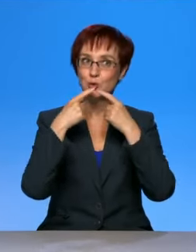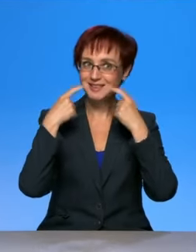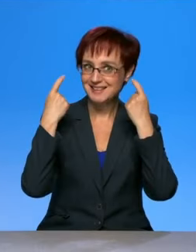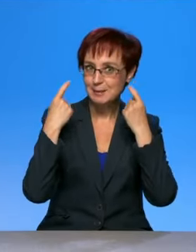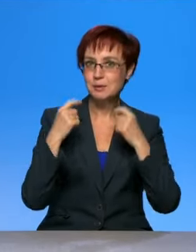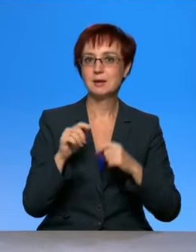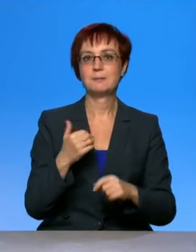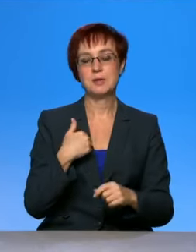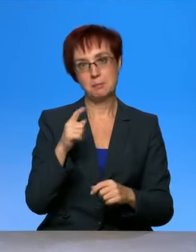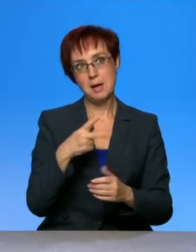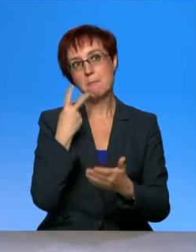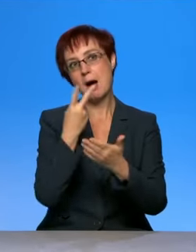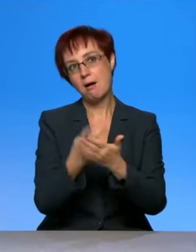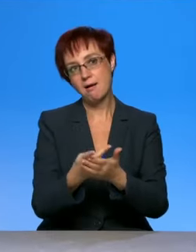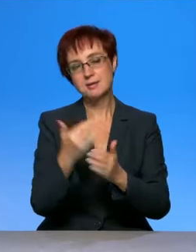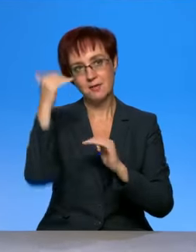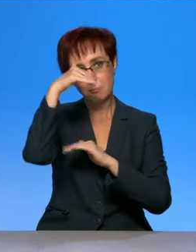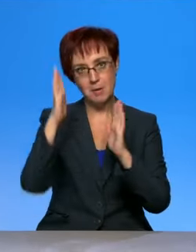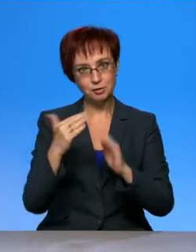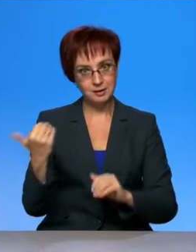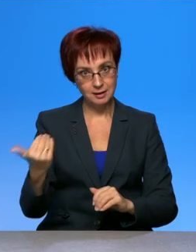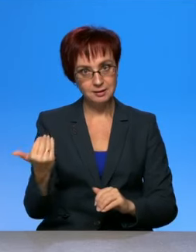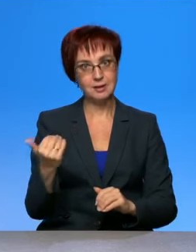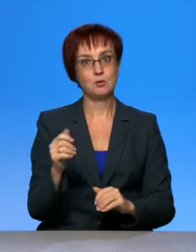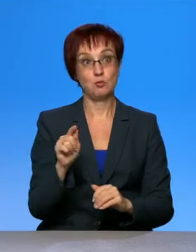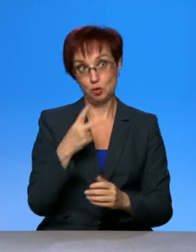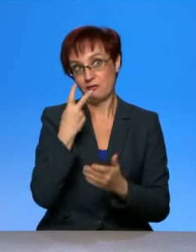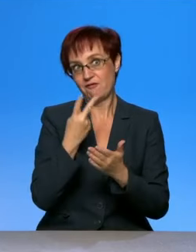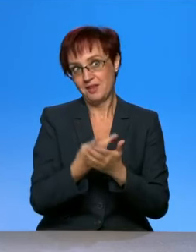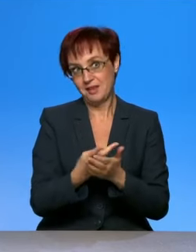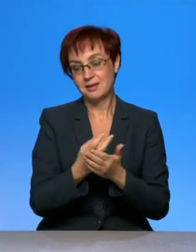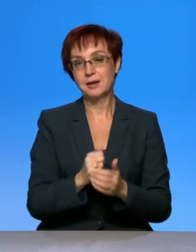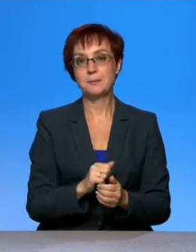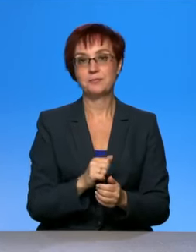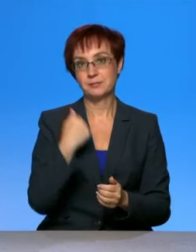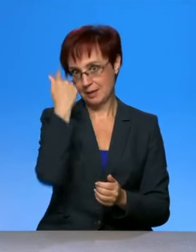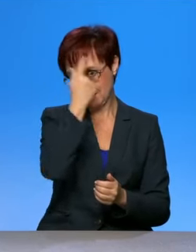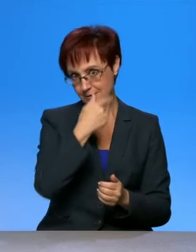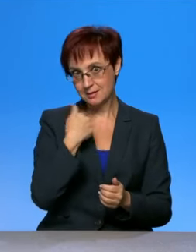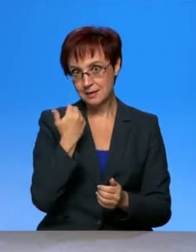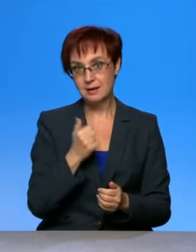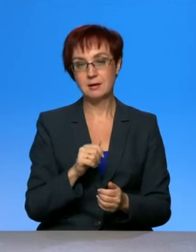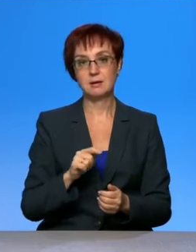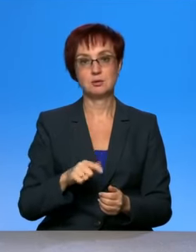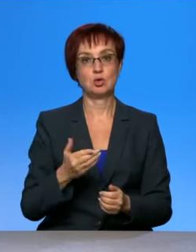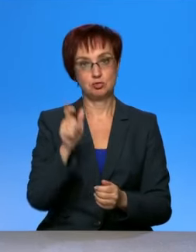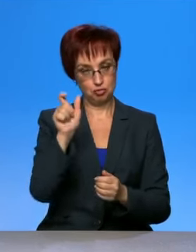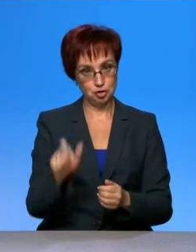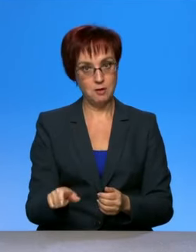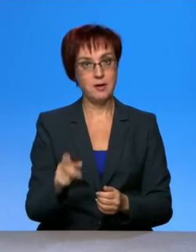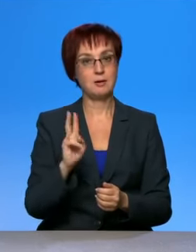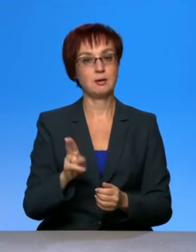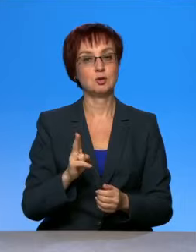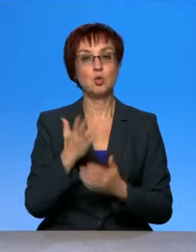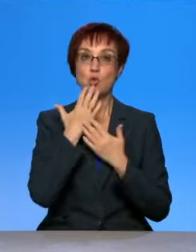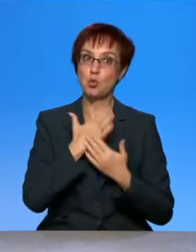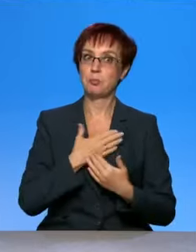неоднократно показывали вот этот характер всё что вы рассказали это же видно вот эти на лице и он жизнелюб и сердцеед подите